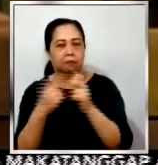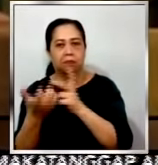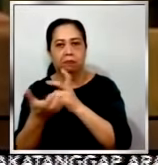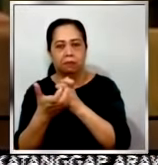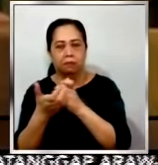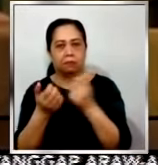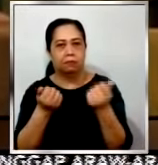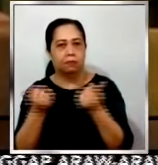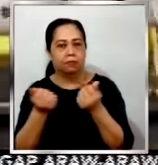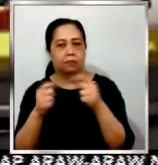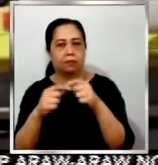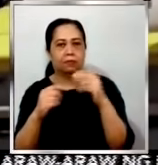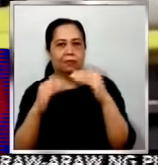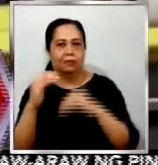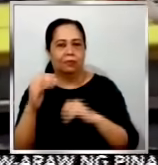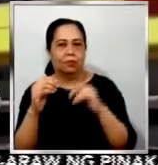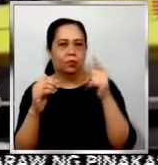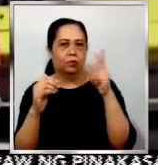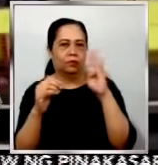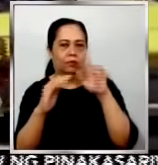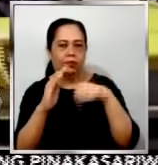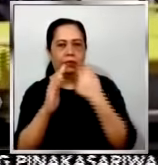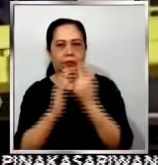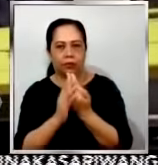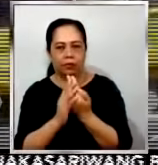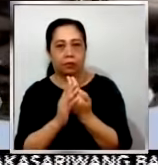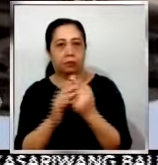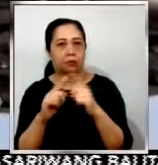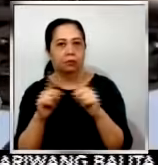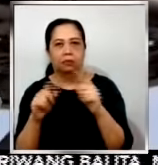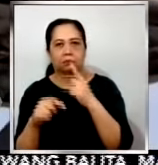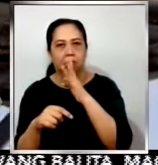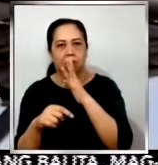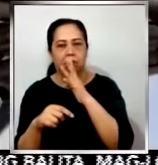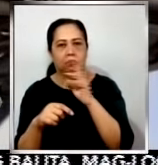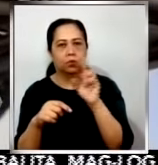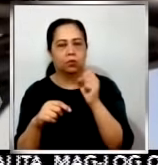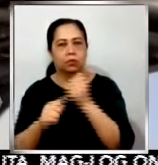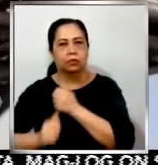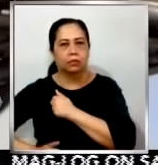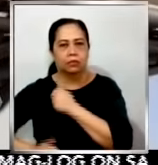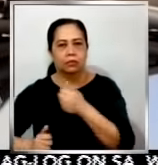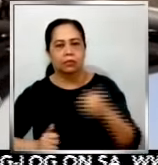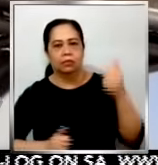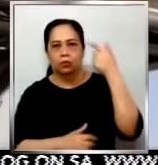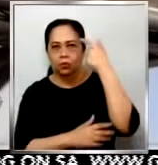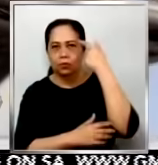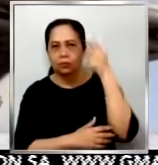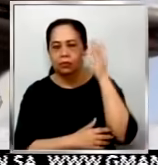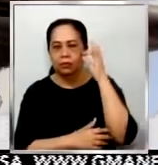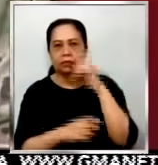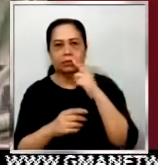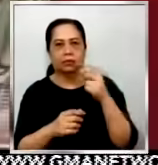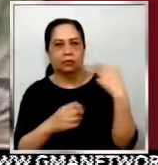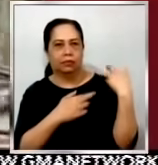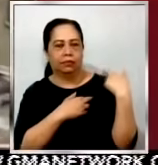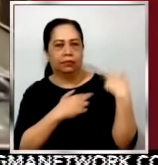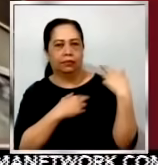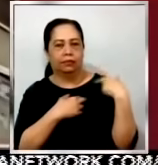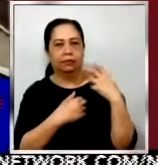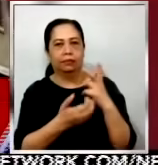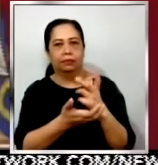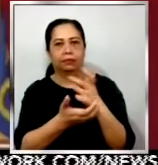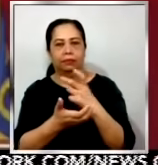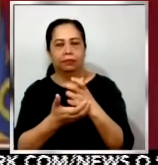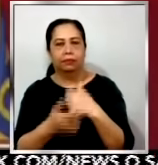than 24 hours. Pero iba ang sinabi ni U.S. Army General Gustav Perna na in charge sa vaccine distribution. I expect the